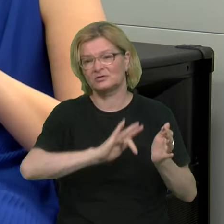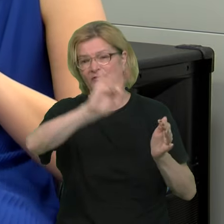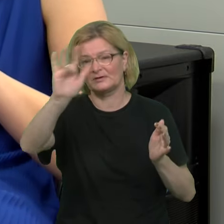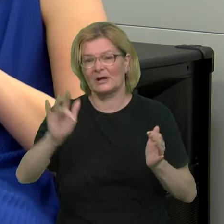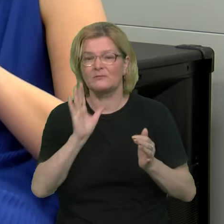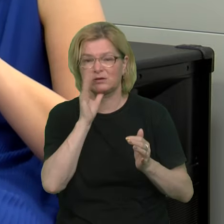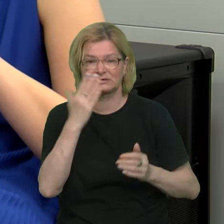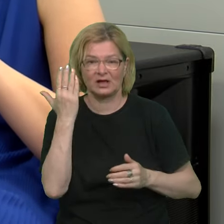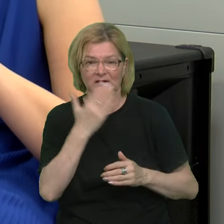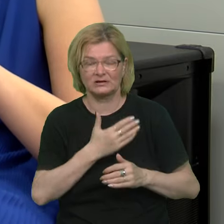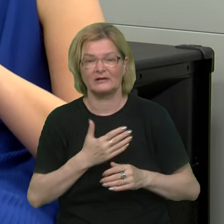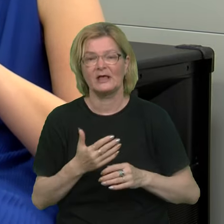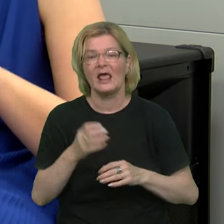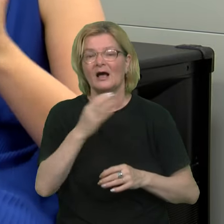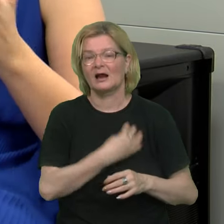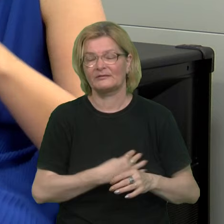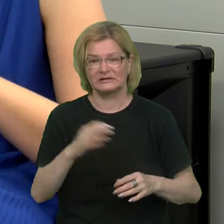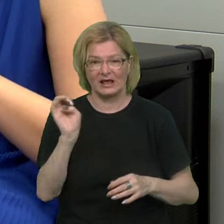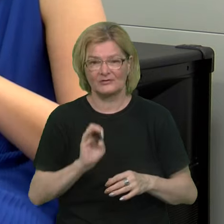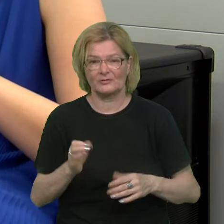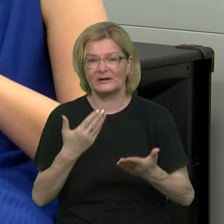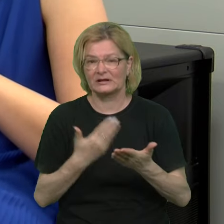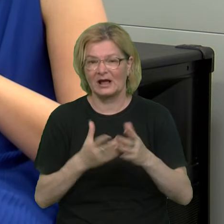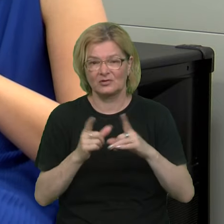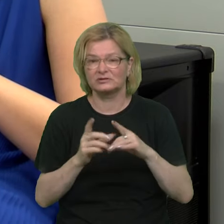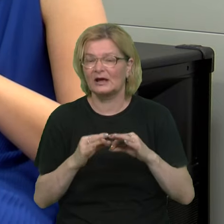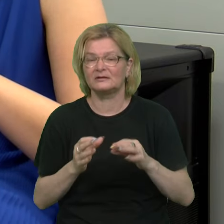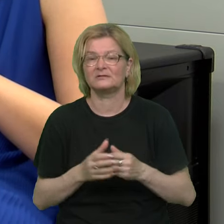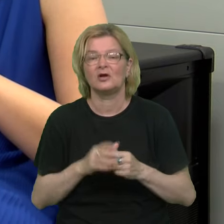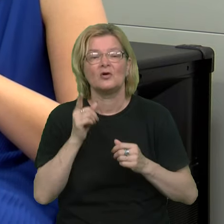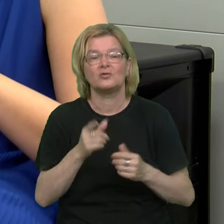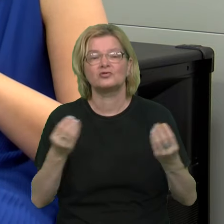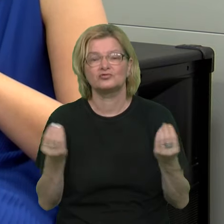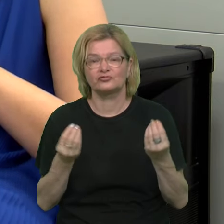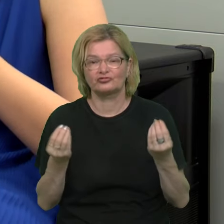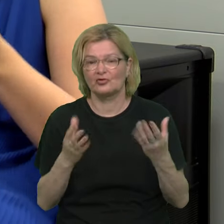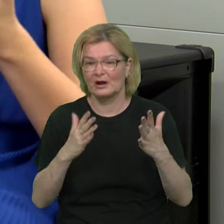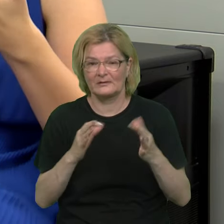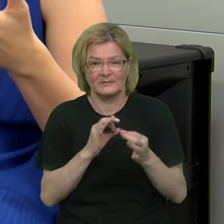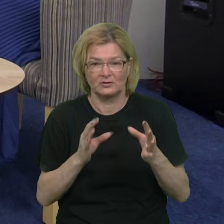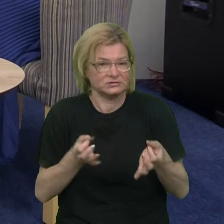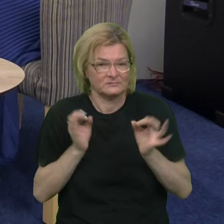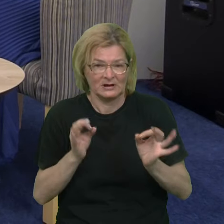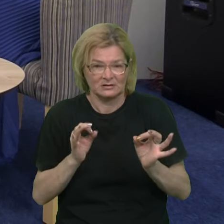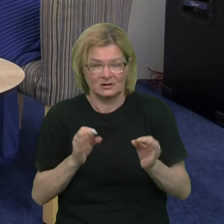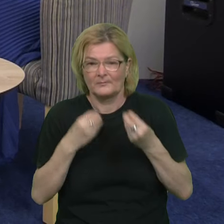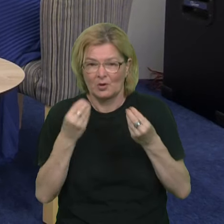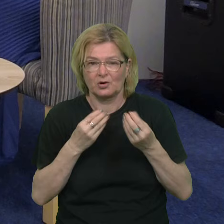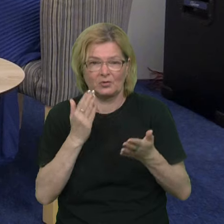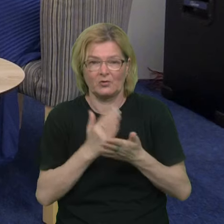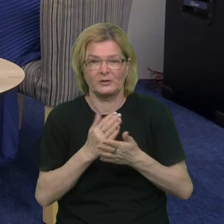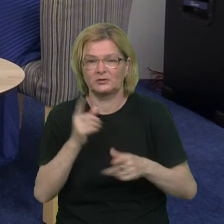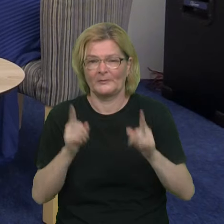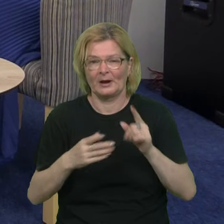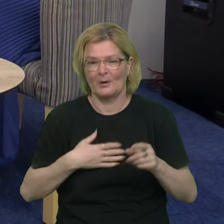mnogim, mnogim gradovima evo, i Bosne i Hercegovine, Republike Hrvatske i Europe. Tako da ono što nemam neku